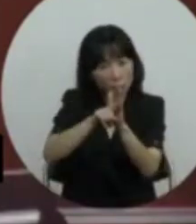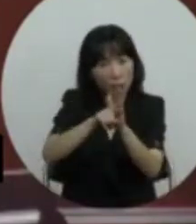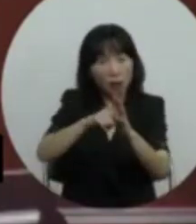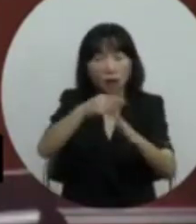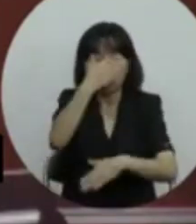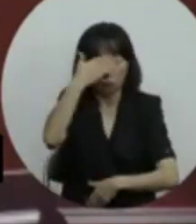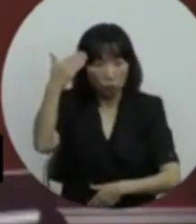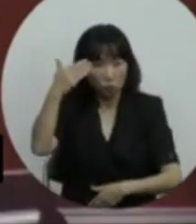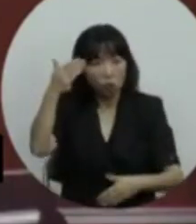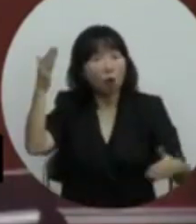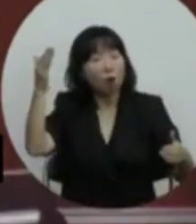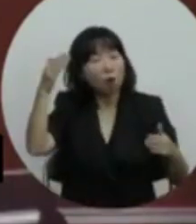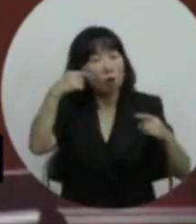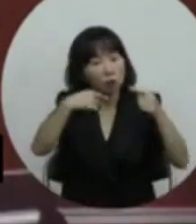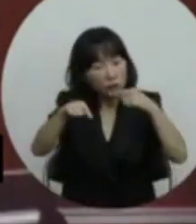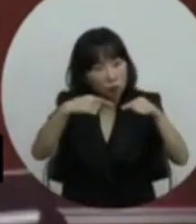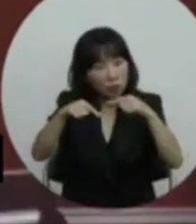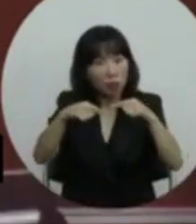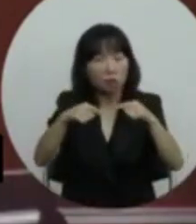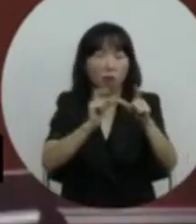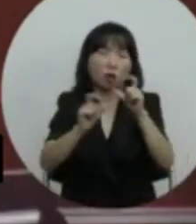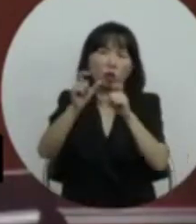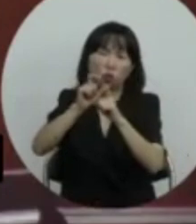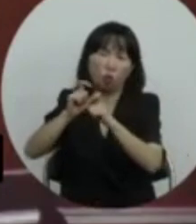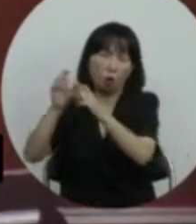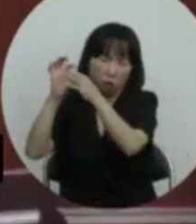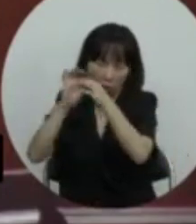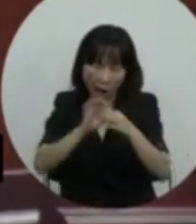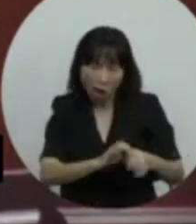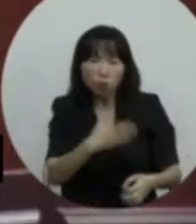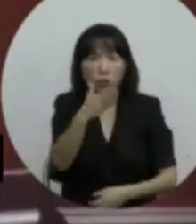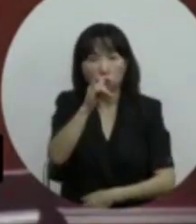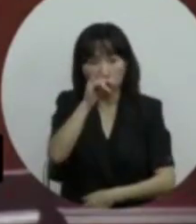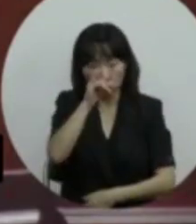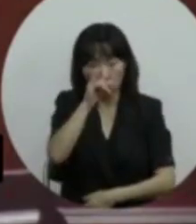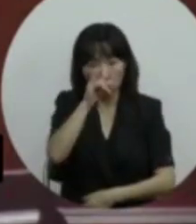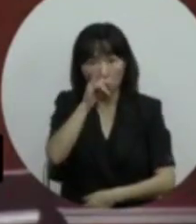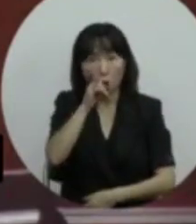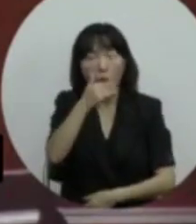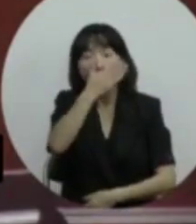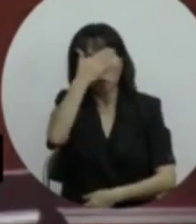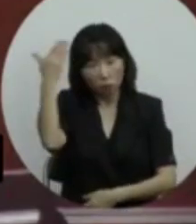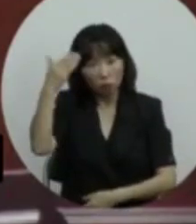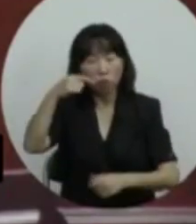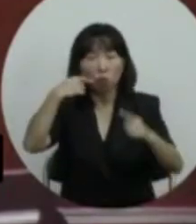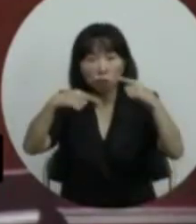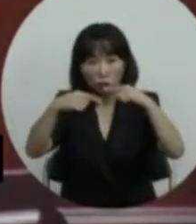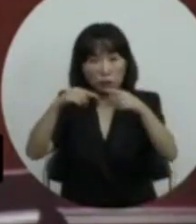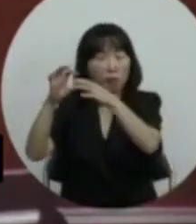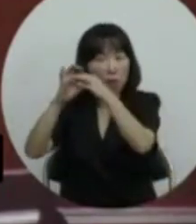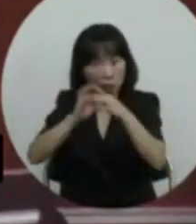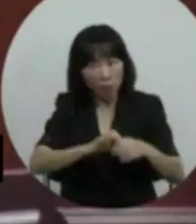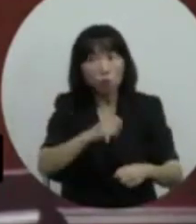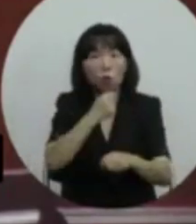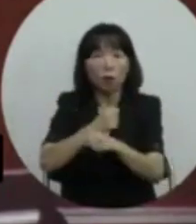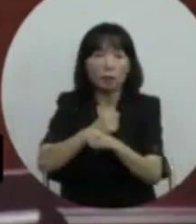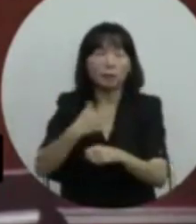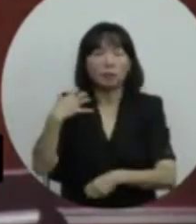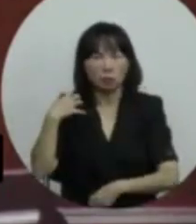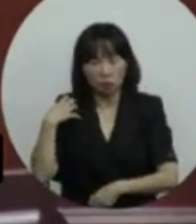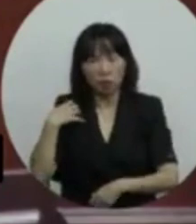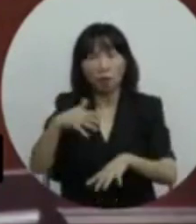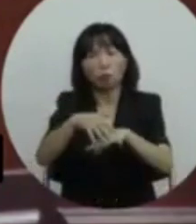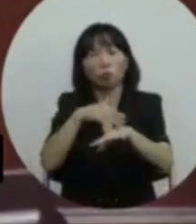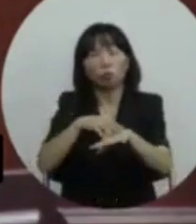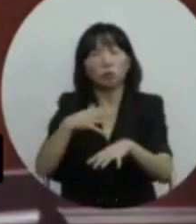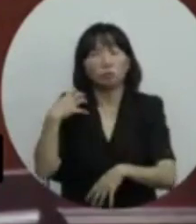사업들이 통합적이고 유기적으로 계속 이어져 나아갈 수 있도록 청년 정책을 총괄하는 전담 조직의 역할이